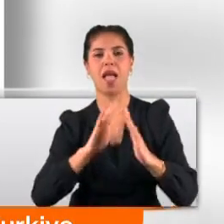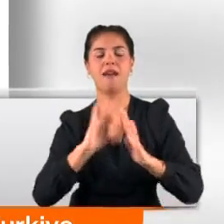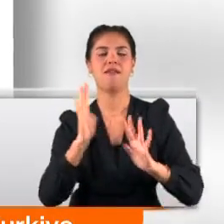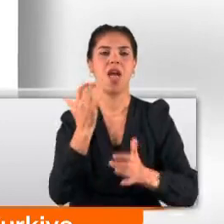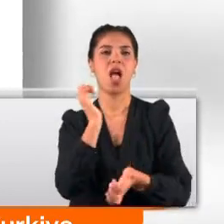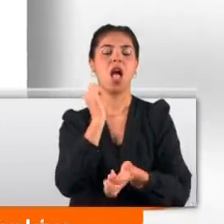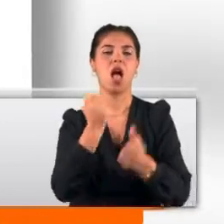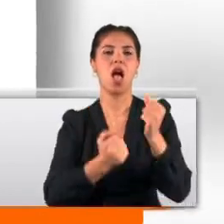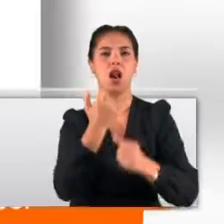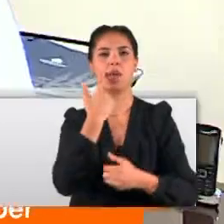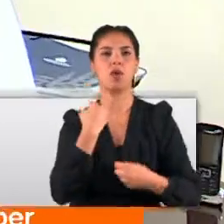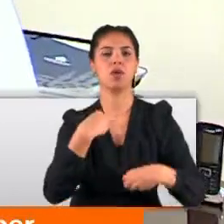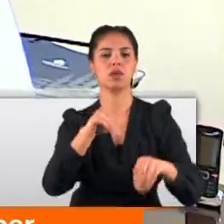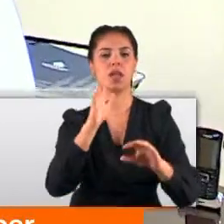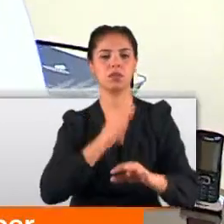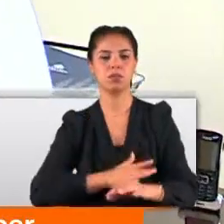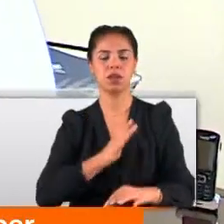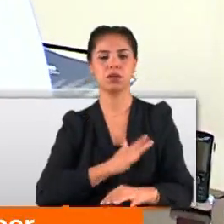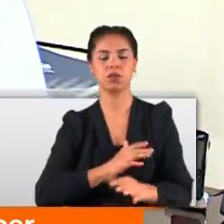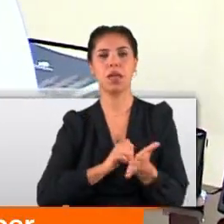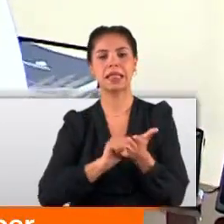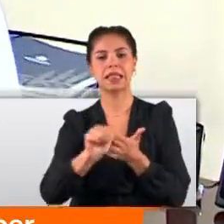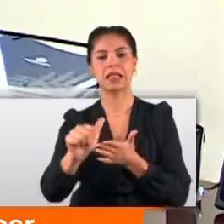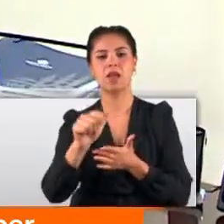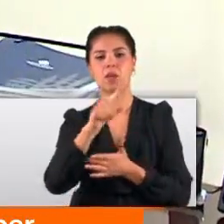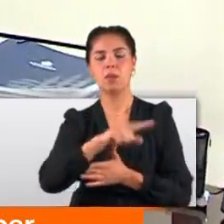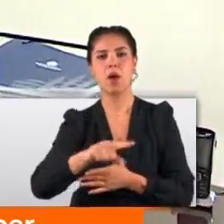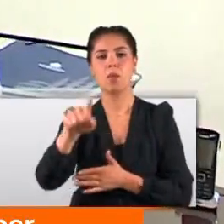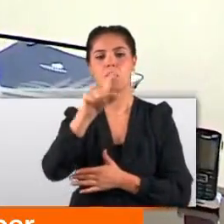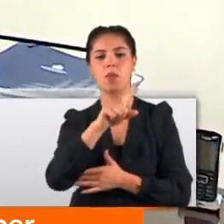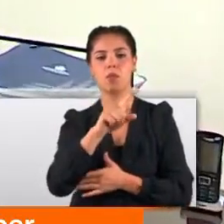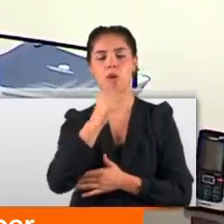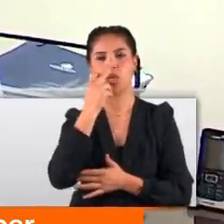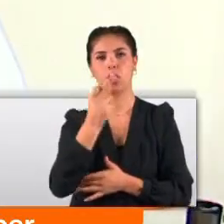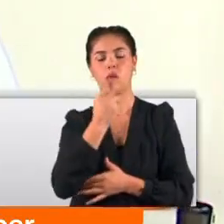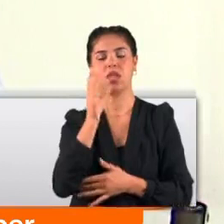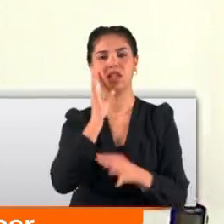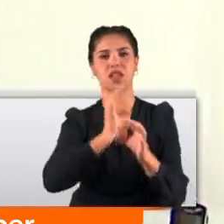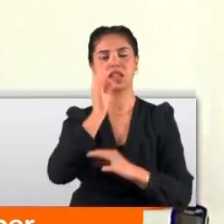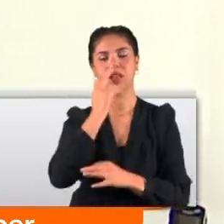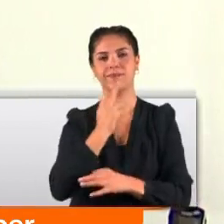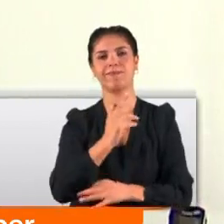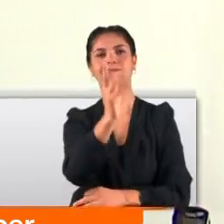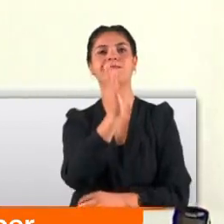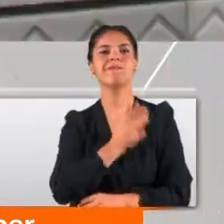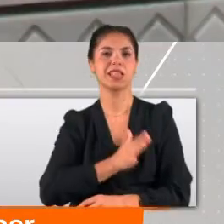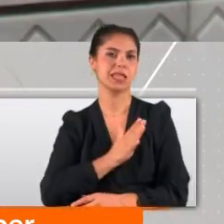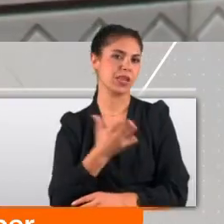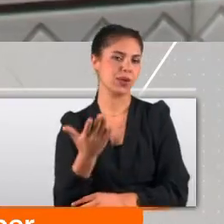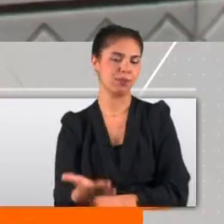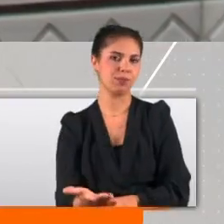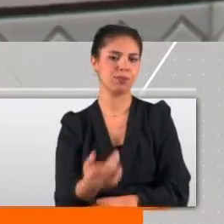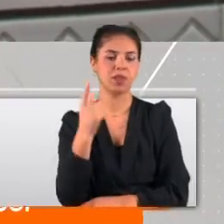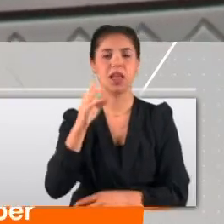araba gibi satmaya kalktılar tamamen bir düzenek kurarak İnsanları kandırmaya yönelik bir hareket